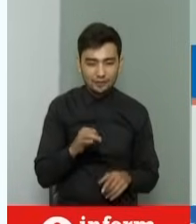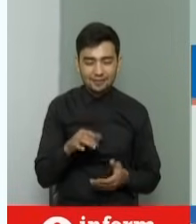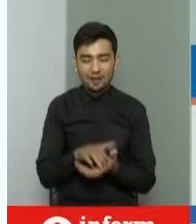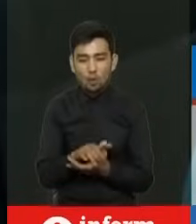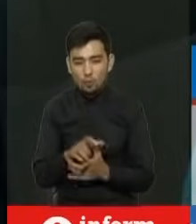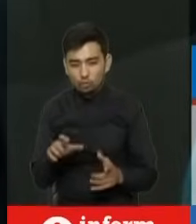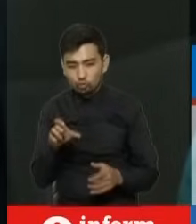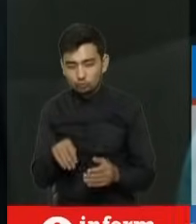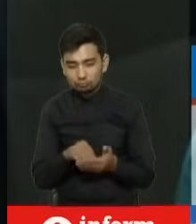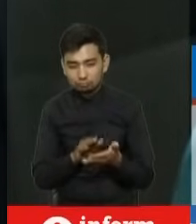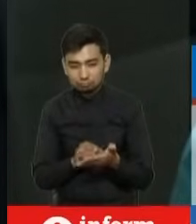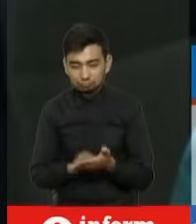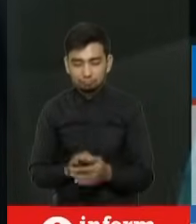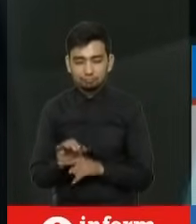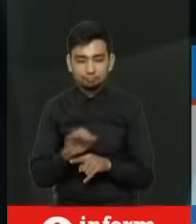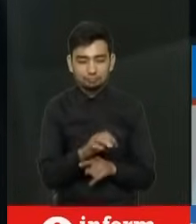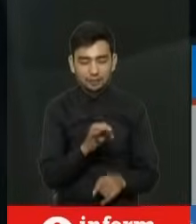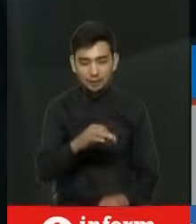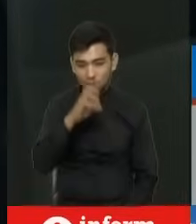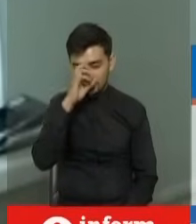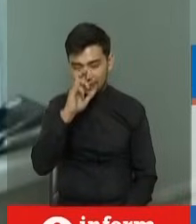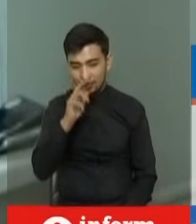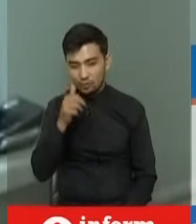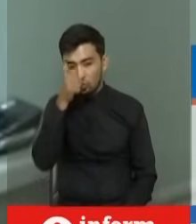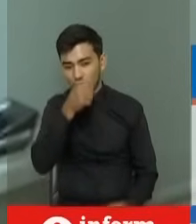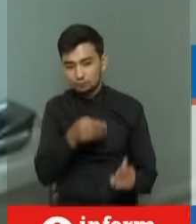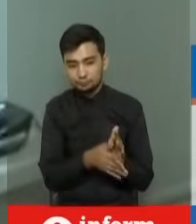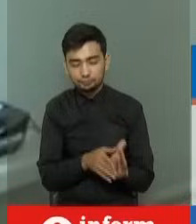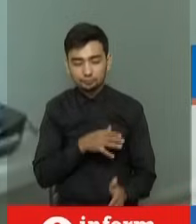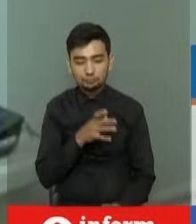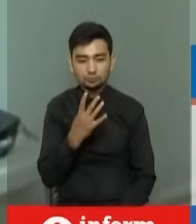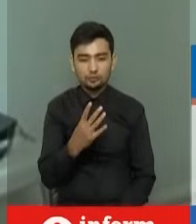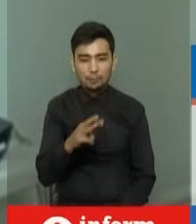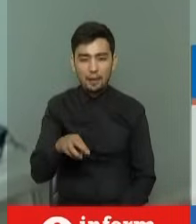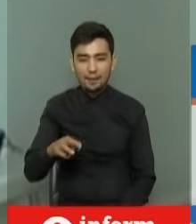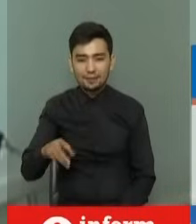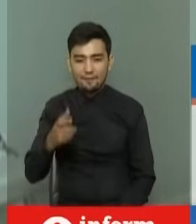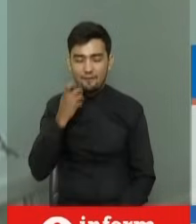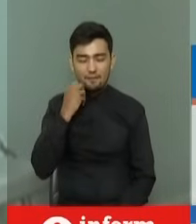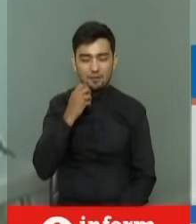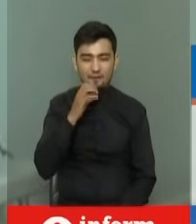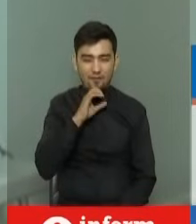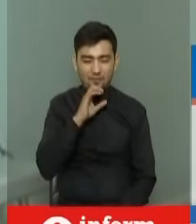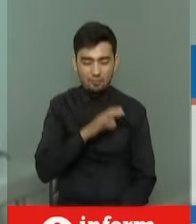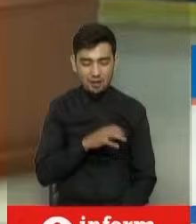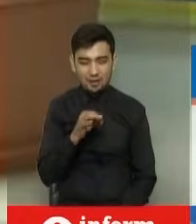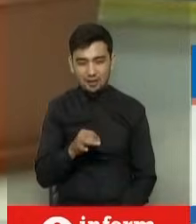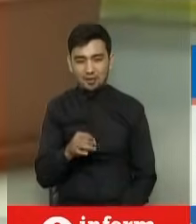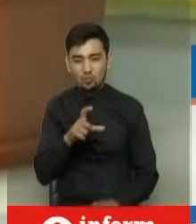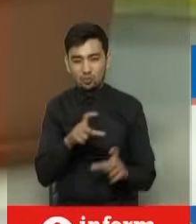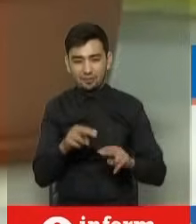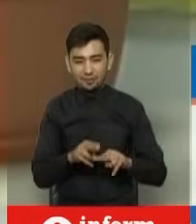знакомых. За 3 года причинили государству ущерб больше, чем на 4 миллиарда тенге. Подозреваемыми по делу